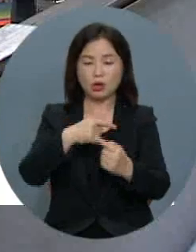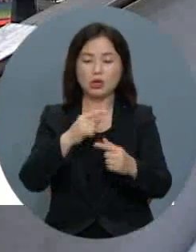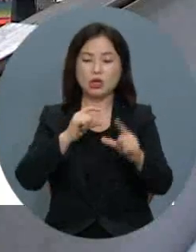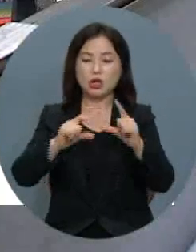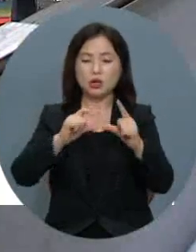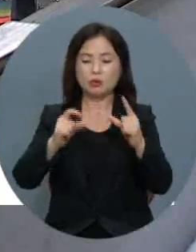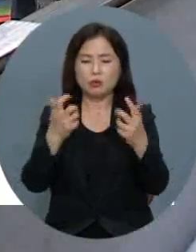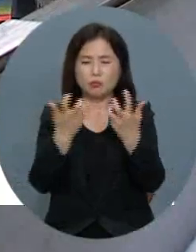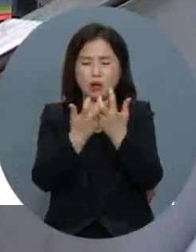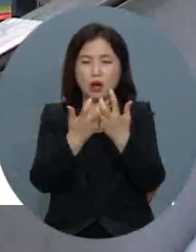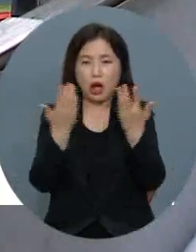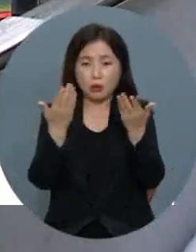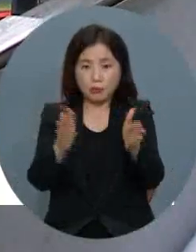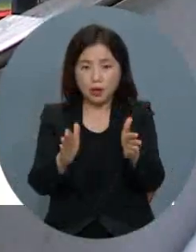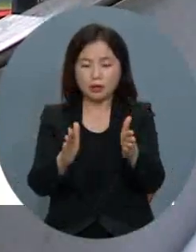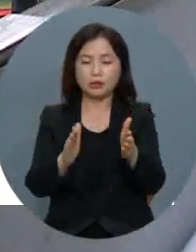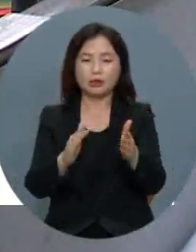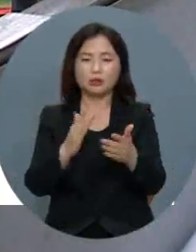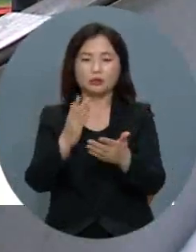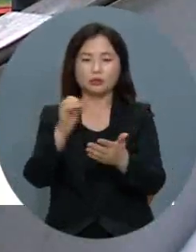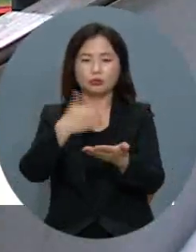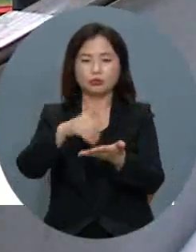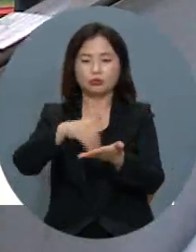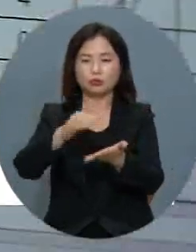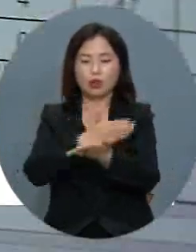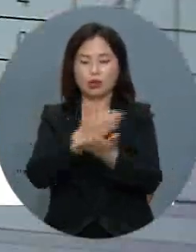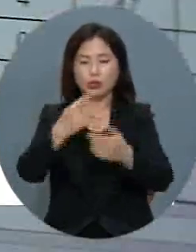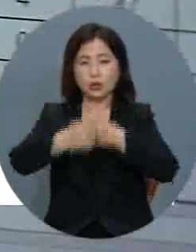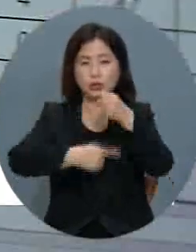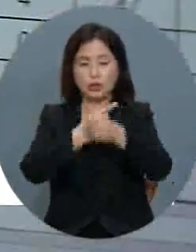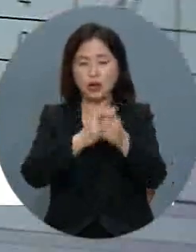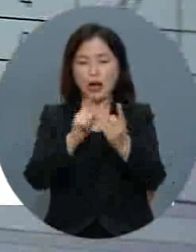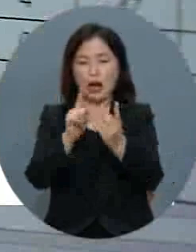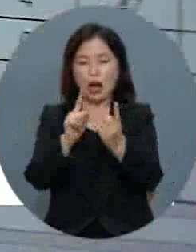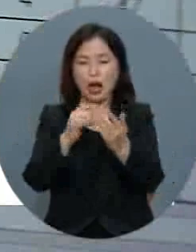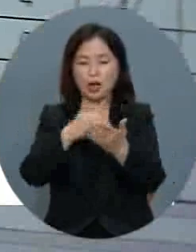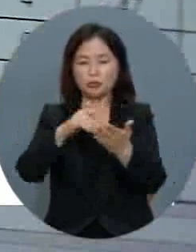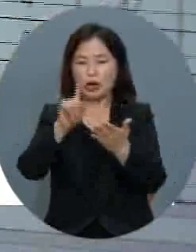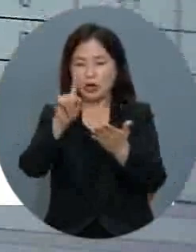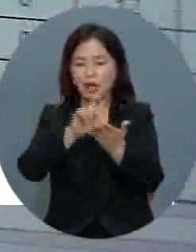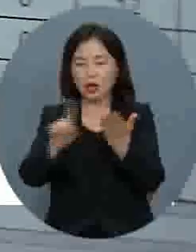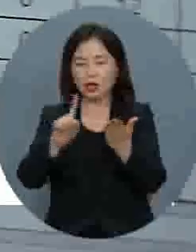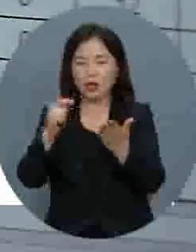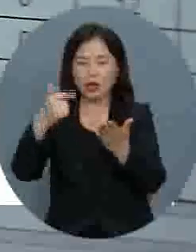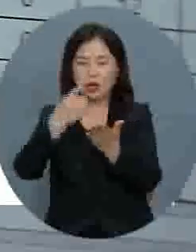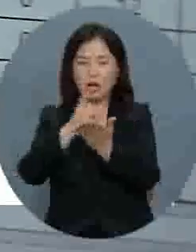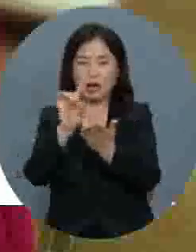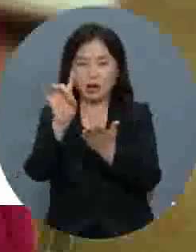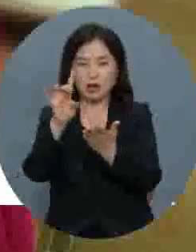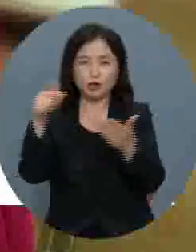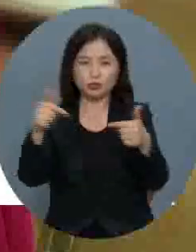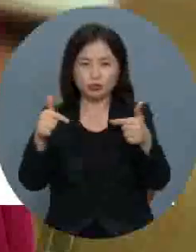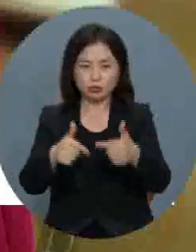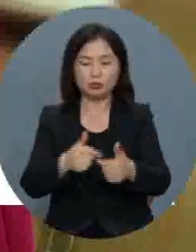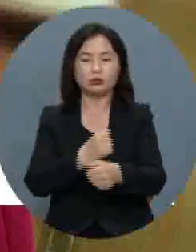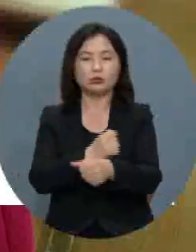일부가 밀 학교에 학급당 배정 인원 을 1년에 한 명씩 줄이는 방안을 추진합니다